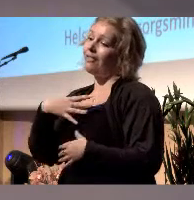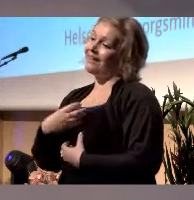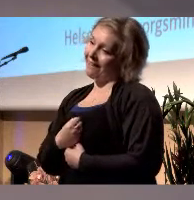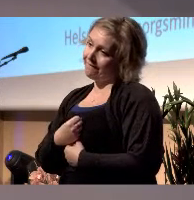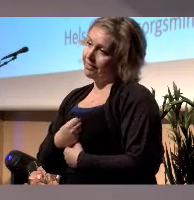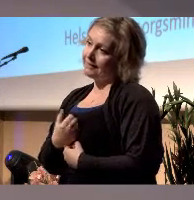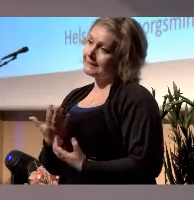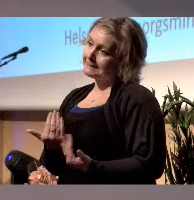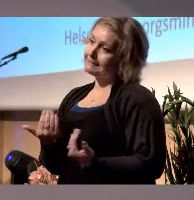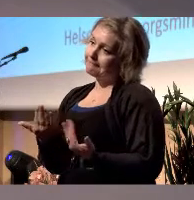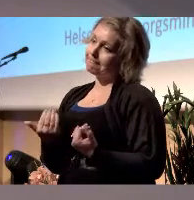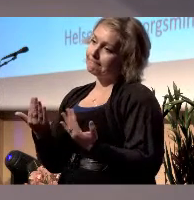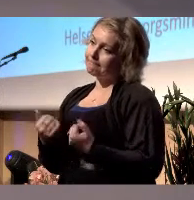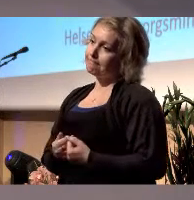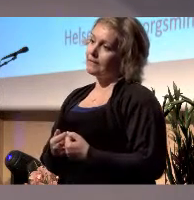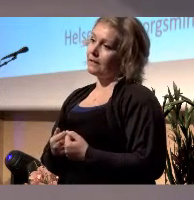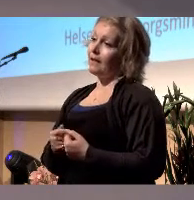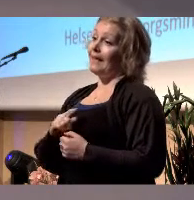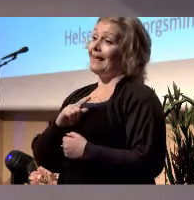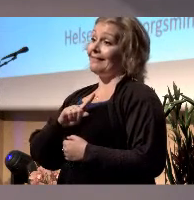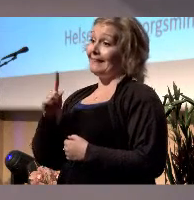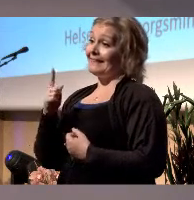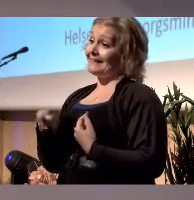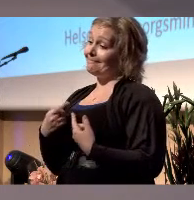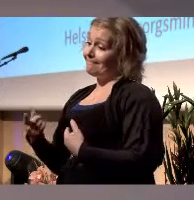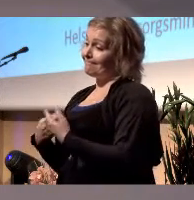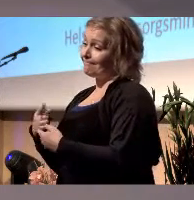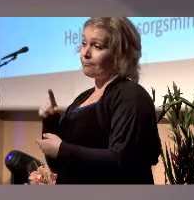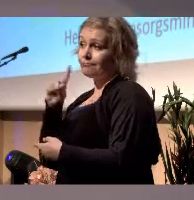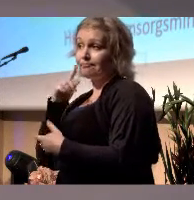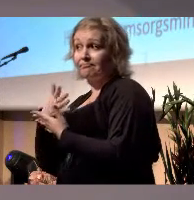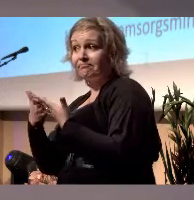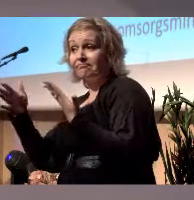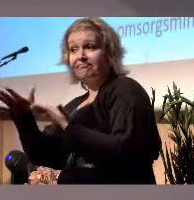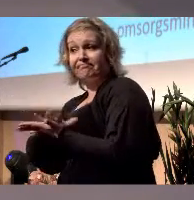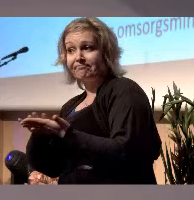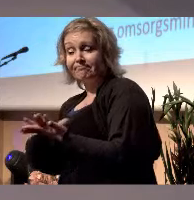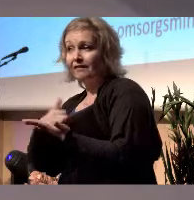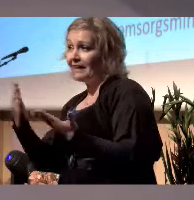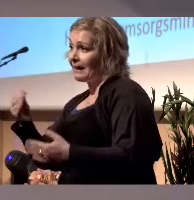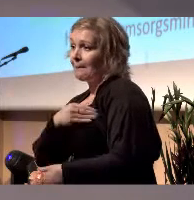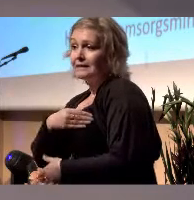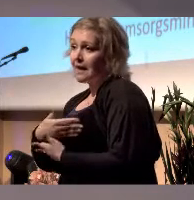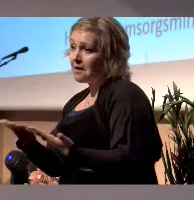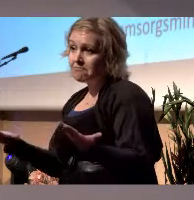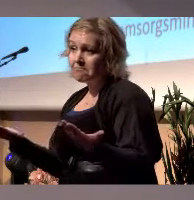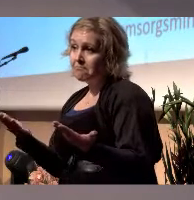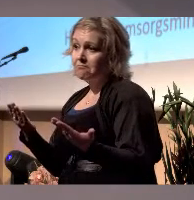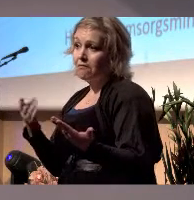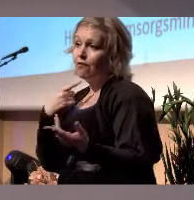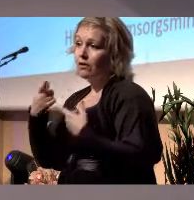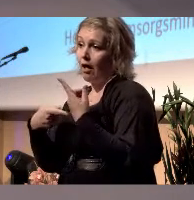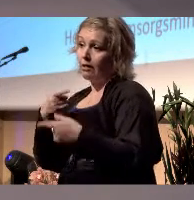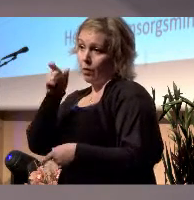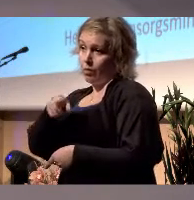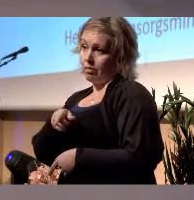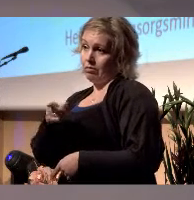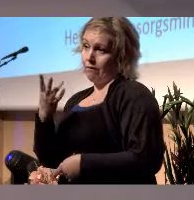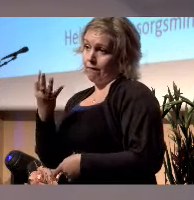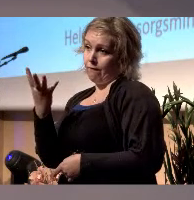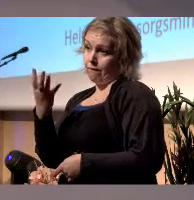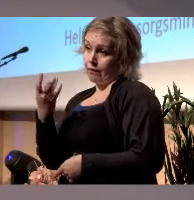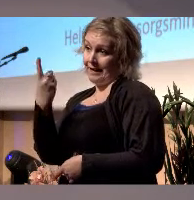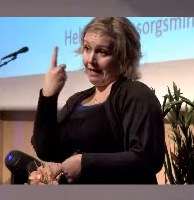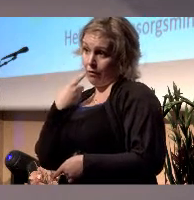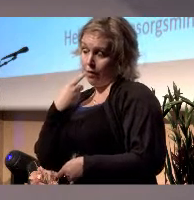kreft. Tiden gikk, men jeg hørte ingenting og fikk ingen beskjed, fortalte 41-åringen.